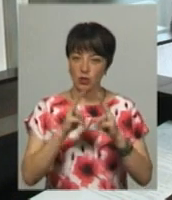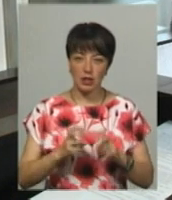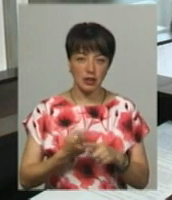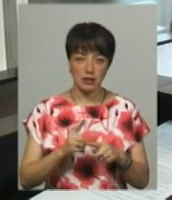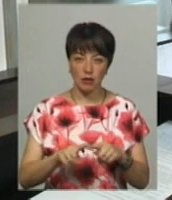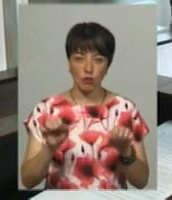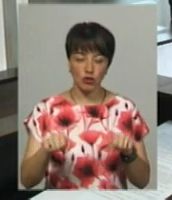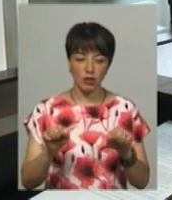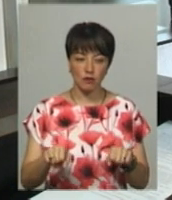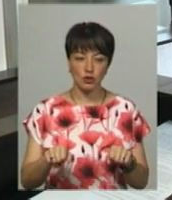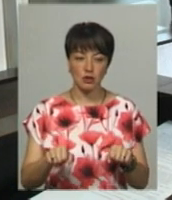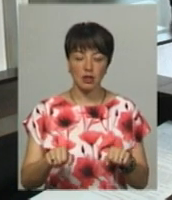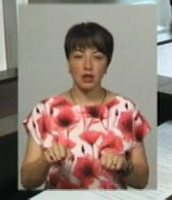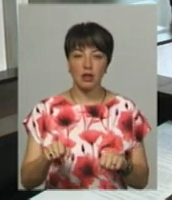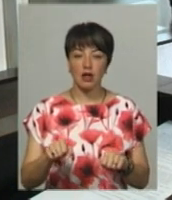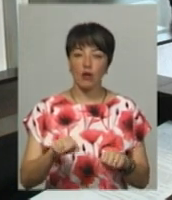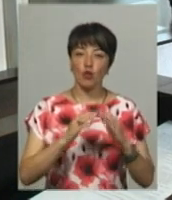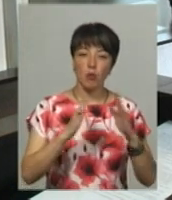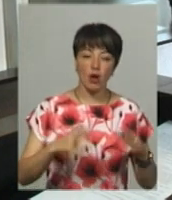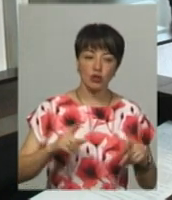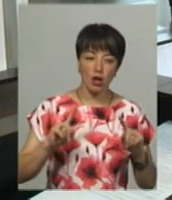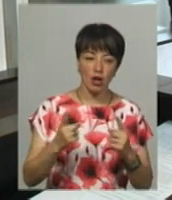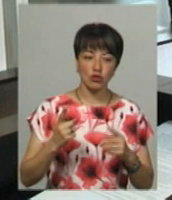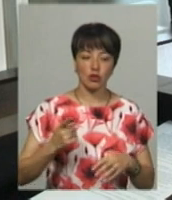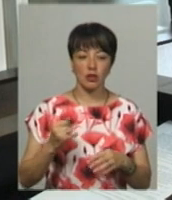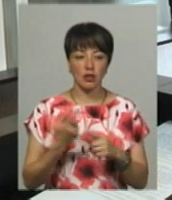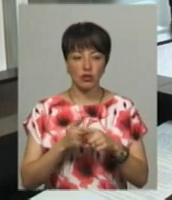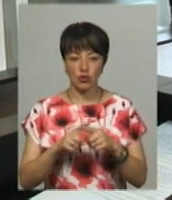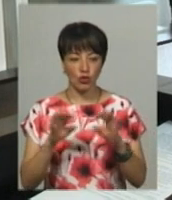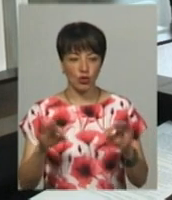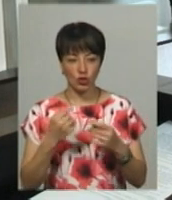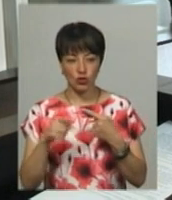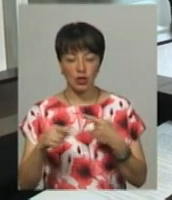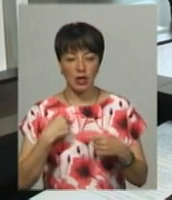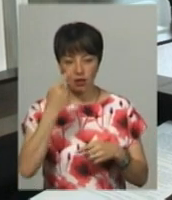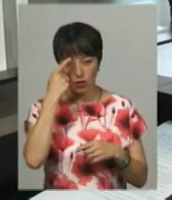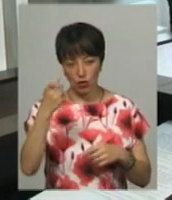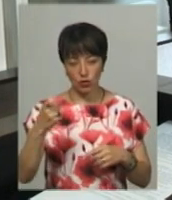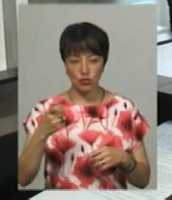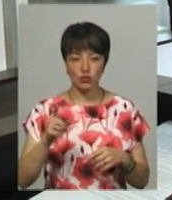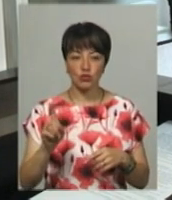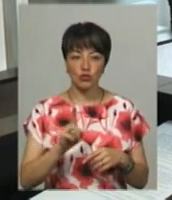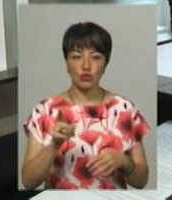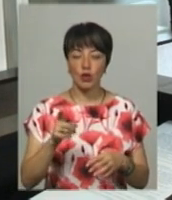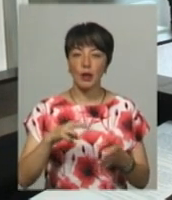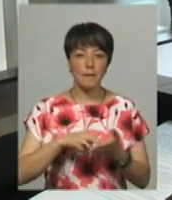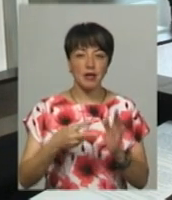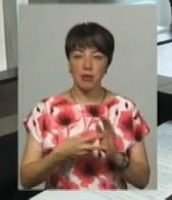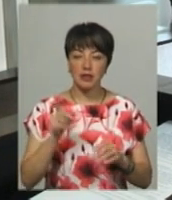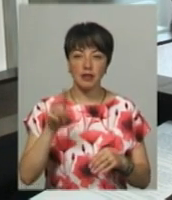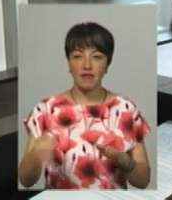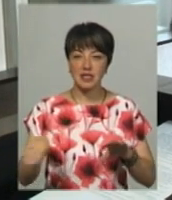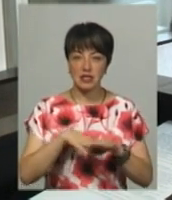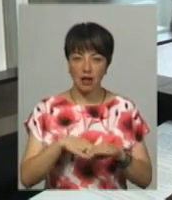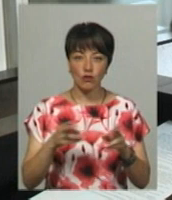цієї можливості, ані домашнього арешту, ані нічного домашнього арешту. Я наголошую, що всупереч закону не передбачена навіть застава,